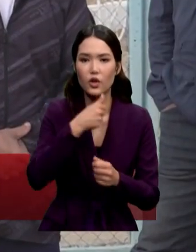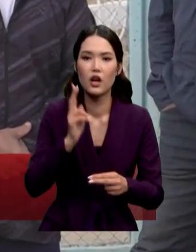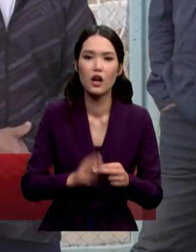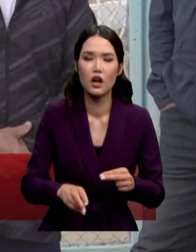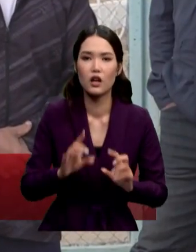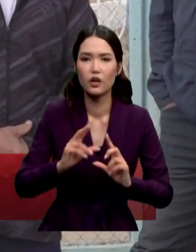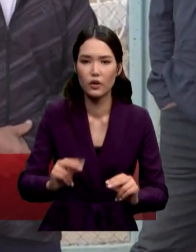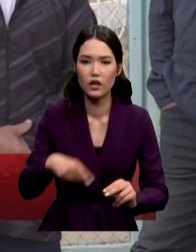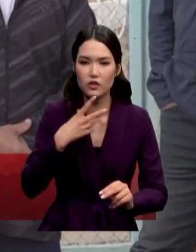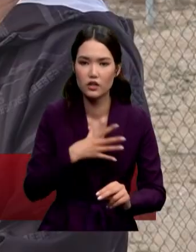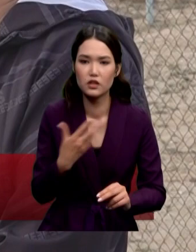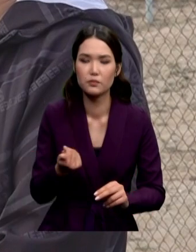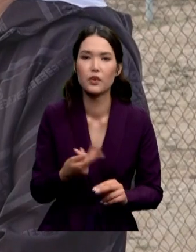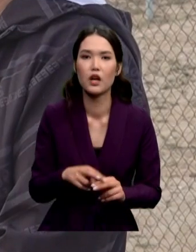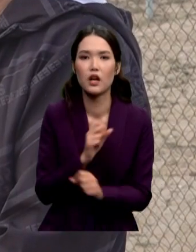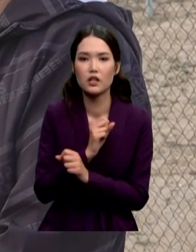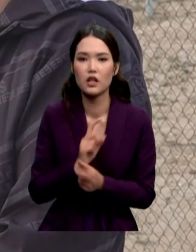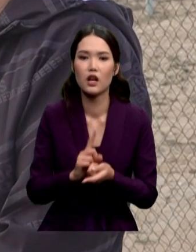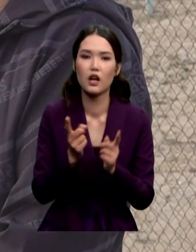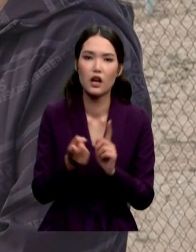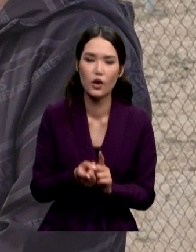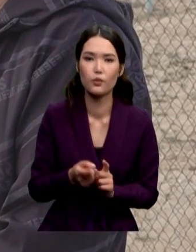күтілуде. Содан соң санитарлық аймақты